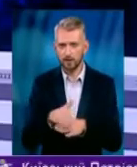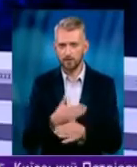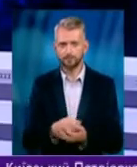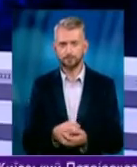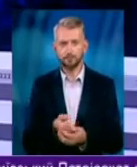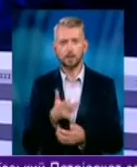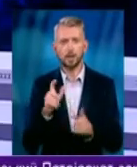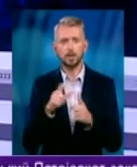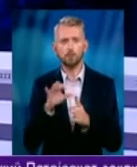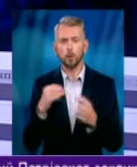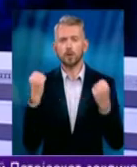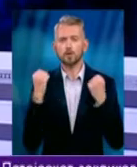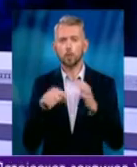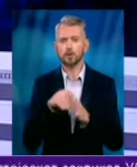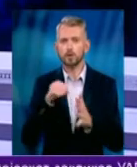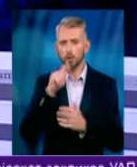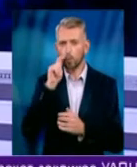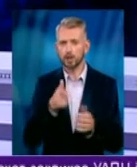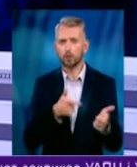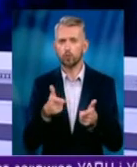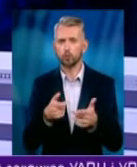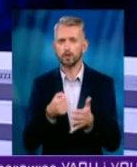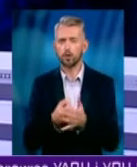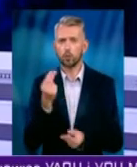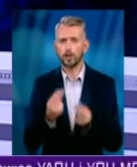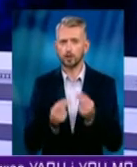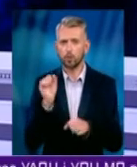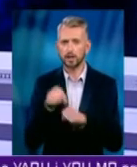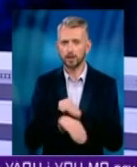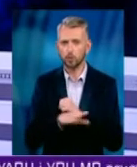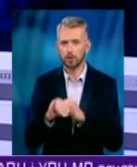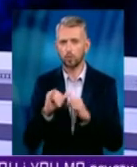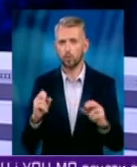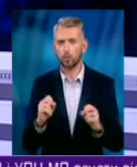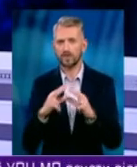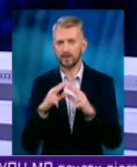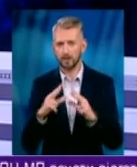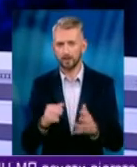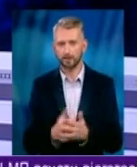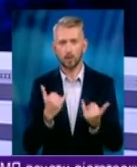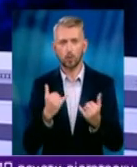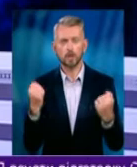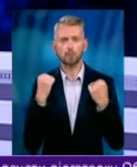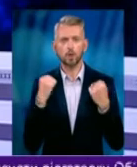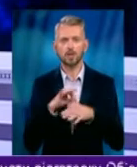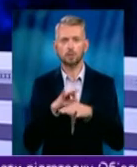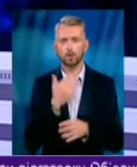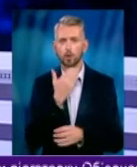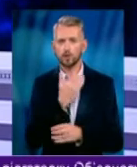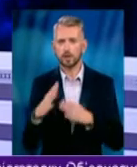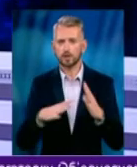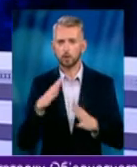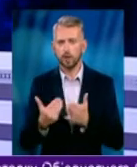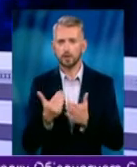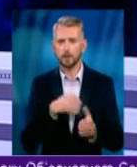Ну і кілька слів про спорт. Збірна України готується до ігор, не скорених у Сіднеї. Сьогодні спортсмени проводили останні